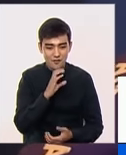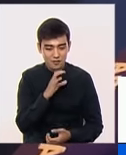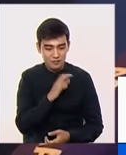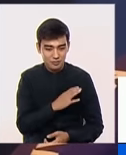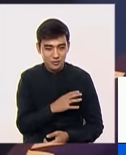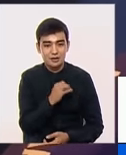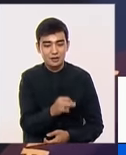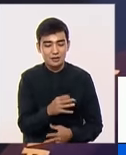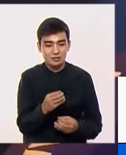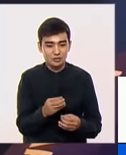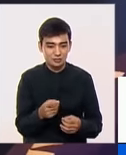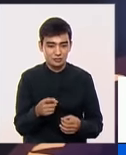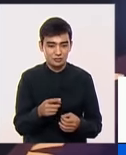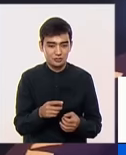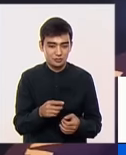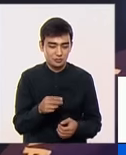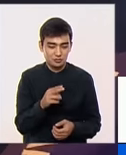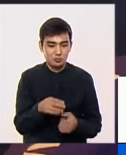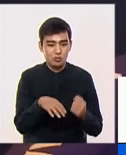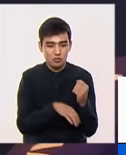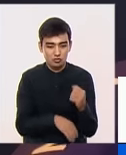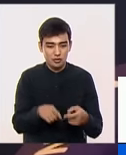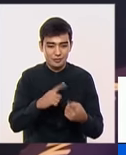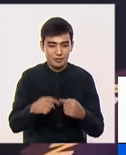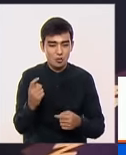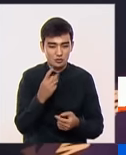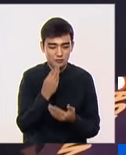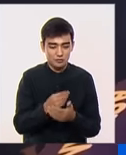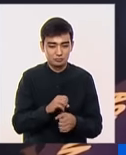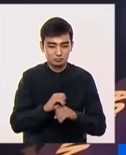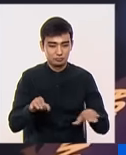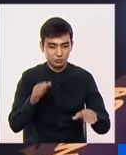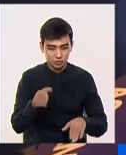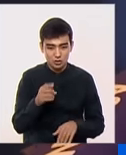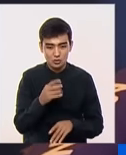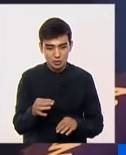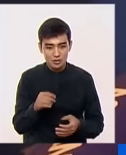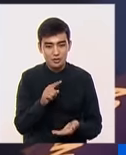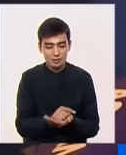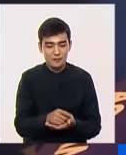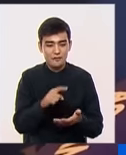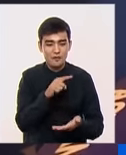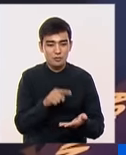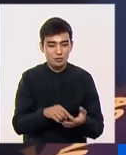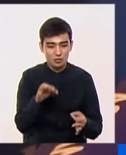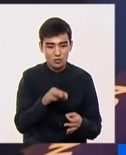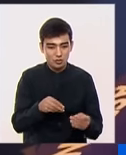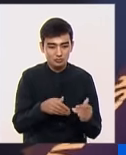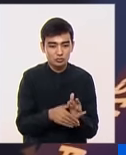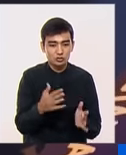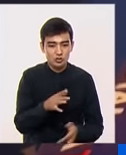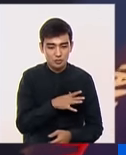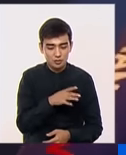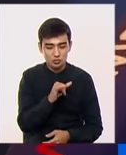дел они в процессуальном порядке в позже будут возвращены истинным владельцем конечно же будет поставлен вопрос о материальном возмещения